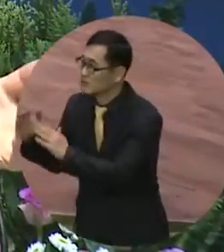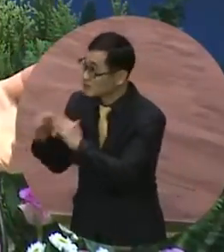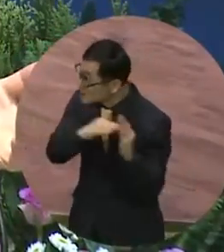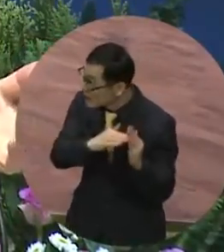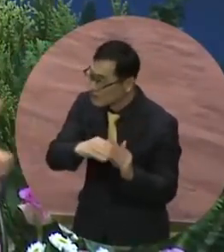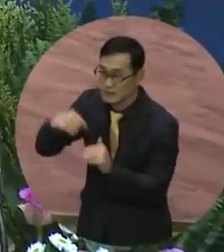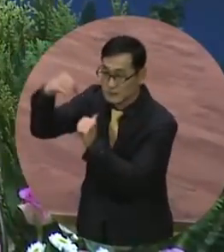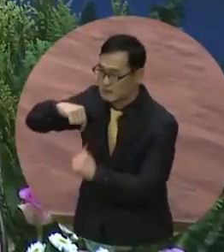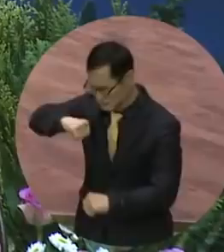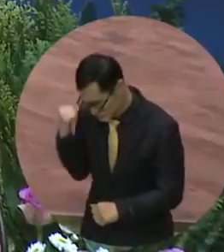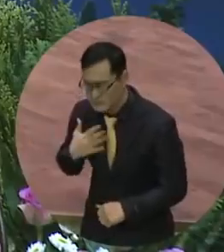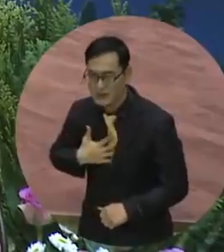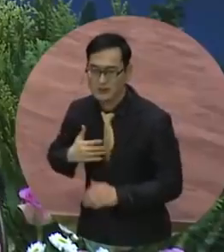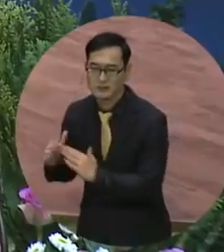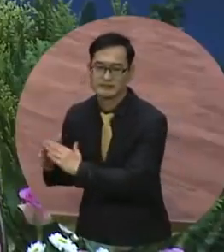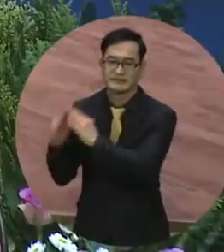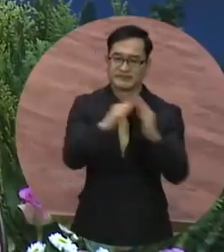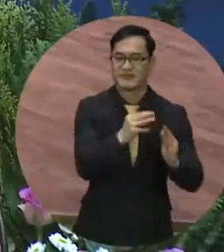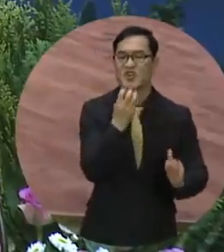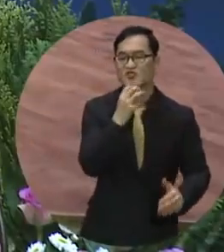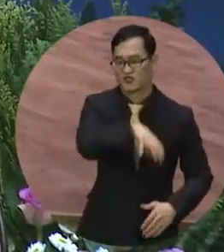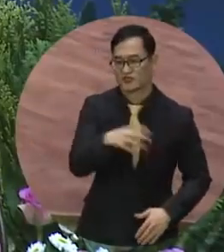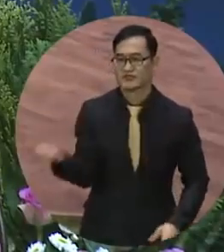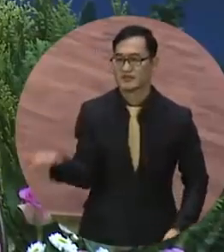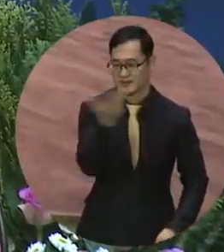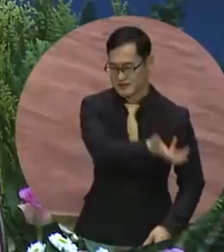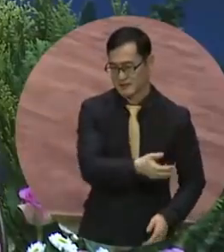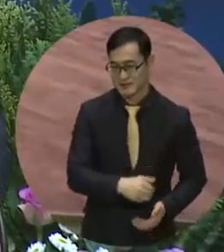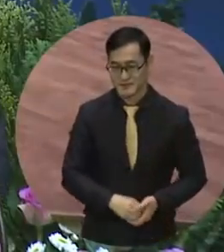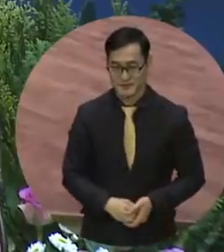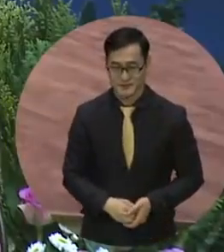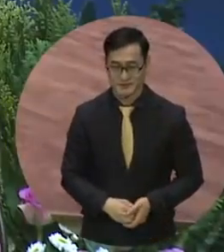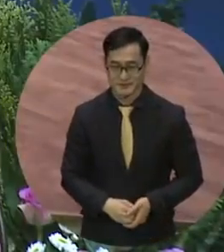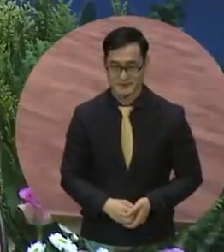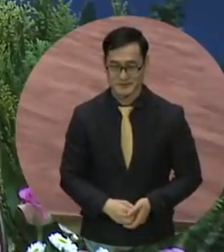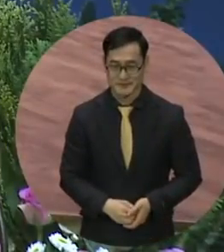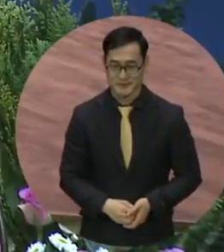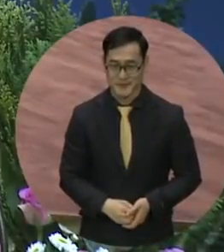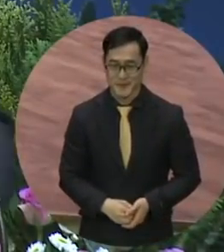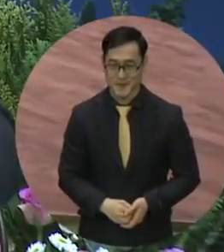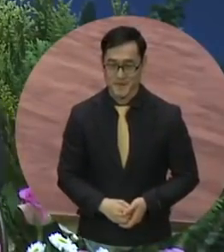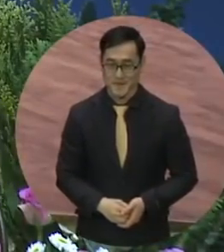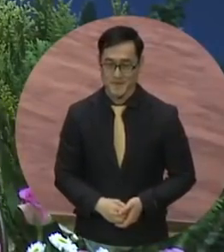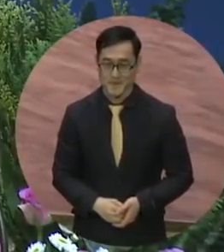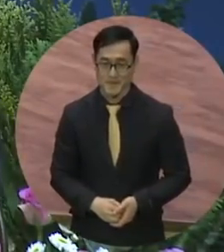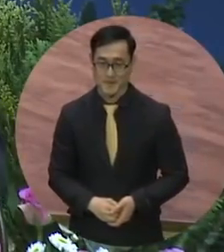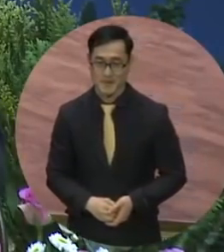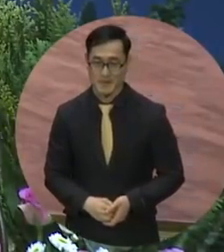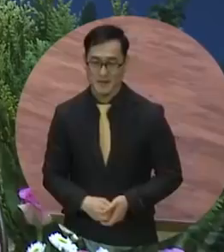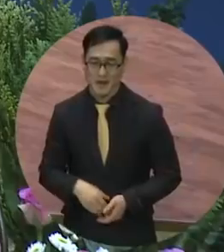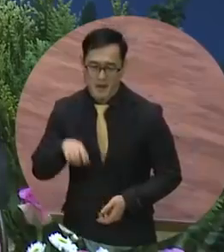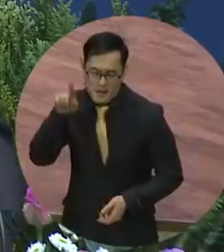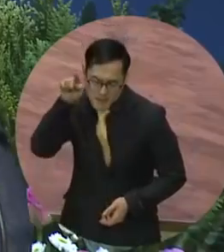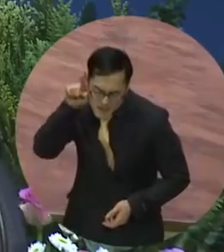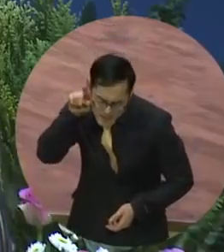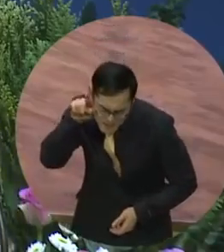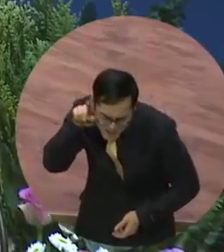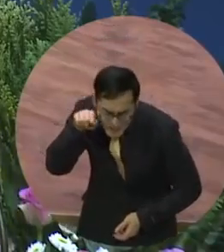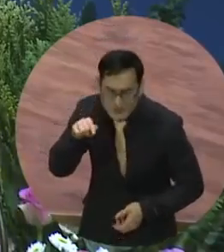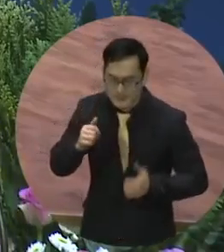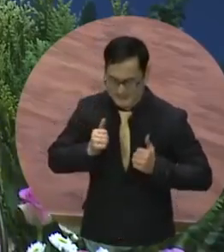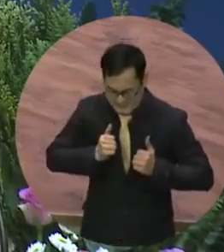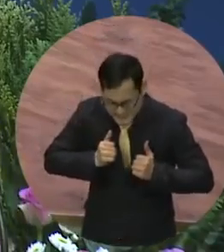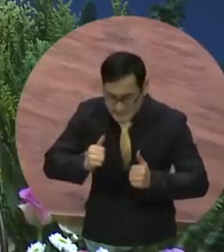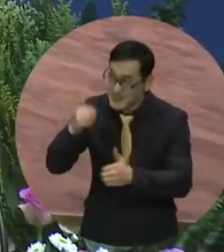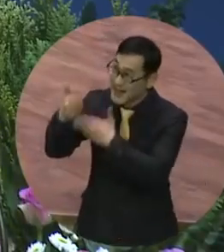그래 살았어. 뭐 어떤 사람들은 막 앞으로 막 계획이 막 앞으로 비 나 그거 신기해. 나 그거 없어. 매일 매일 하루하루 최선을 다